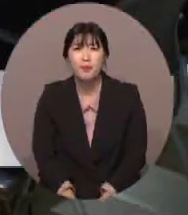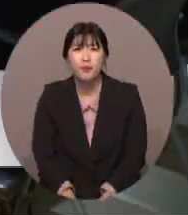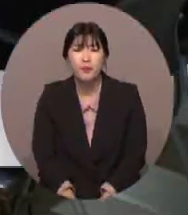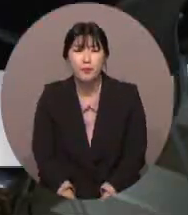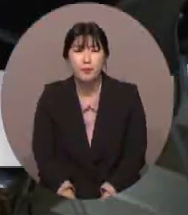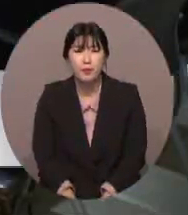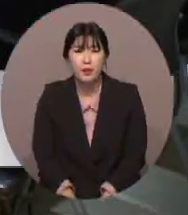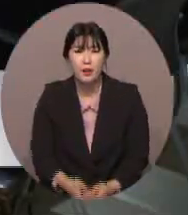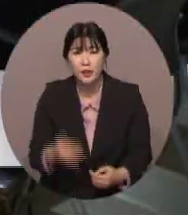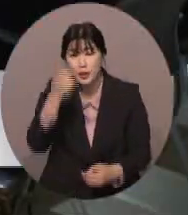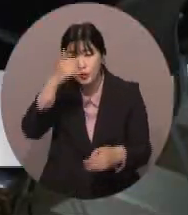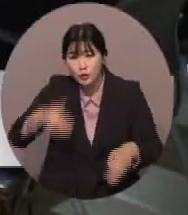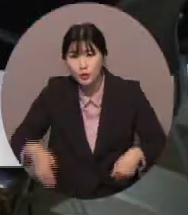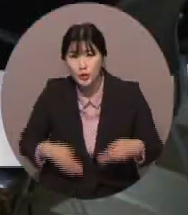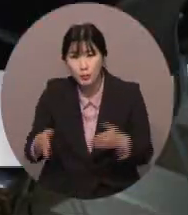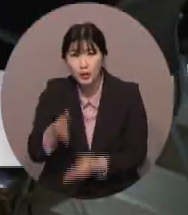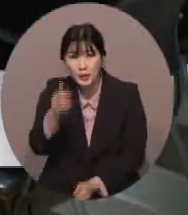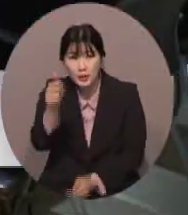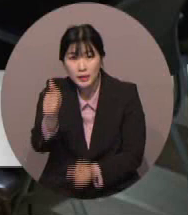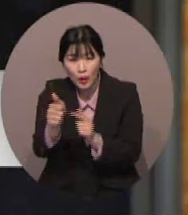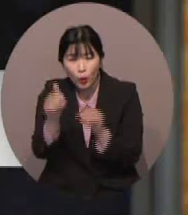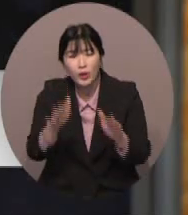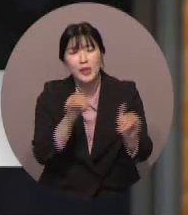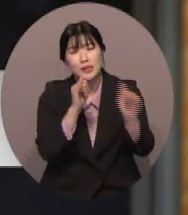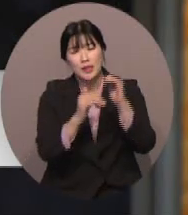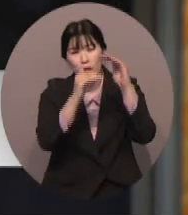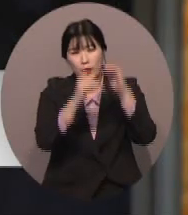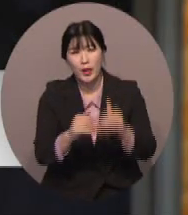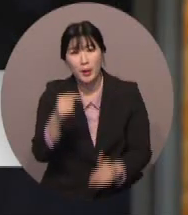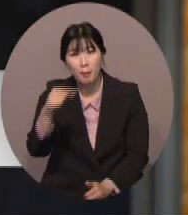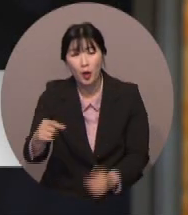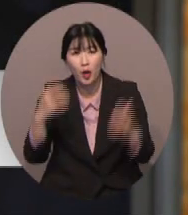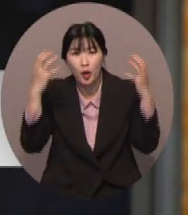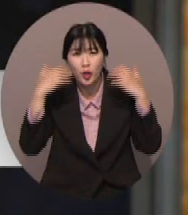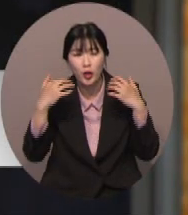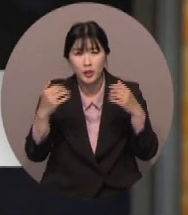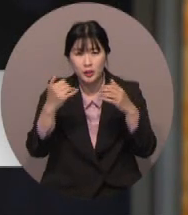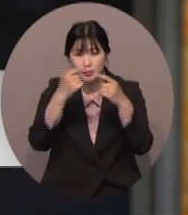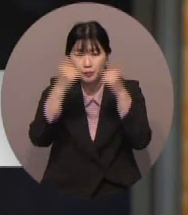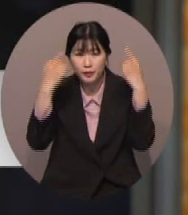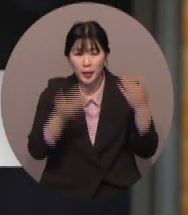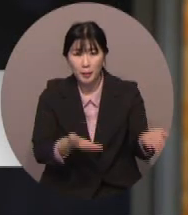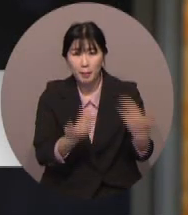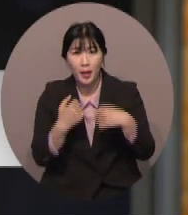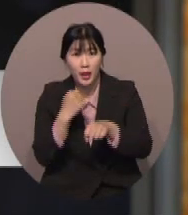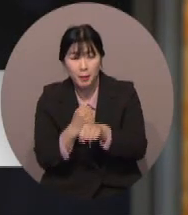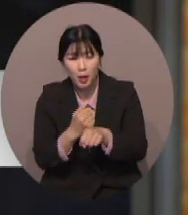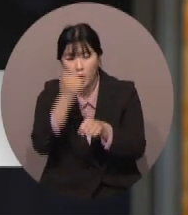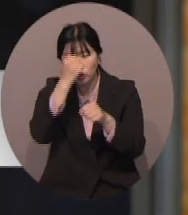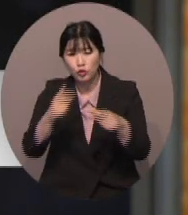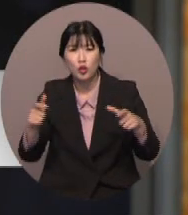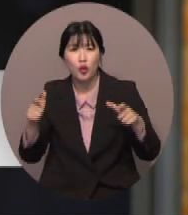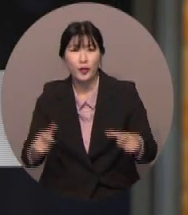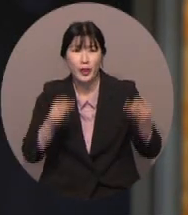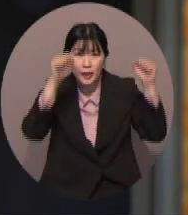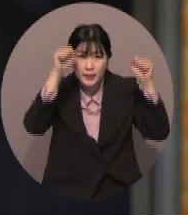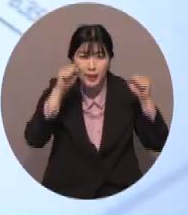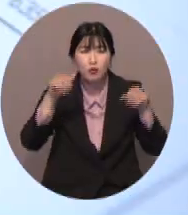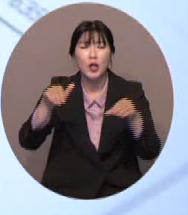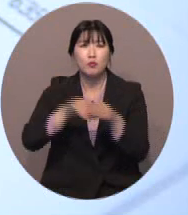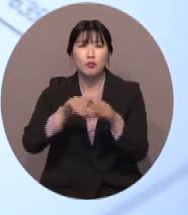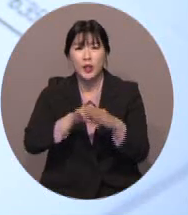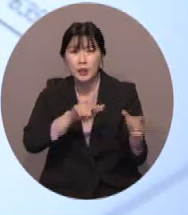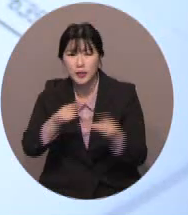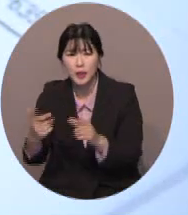김태음 충남지사는 기자들과 만나 하계의 세계대학 경기대회를 개최하면 충청권이 체육과 문화